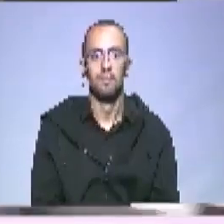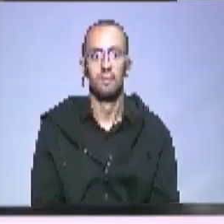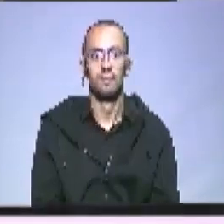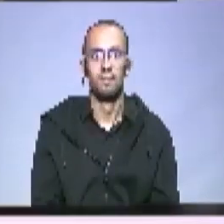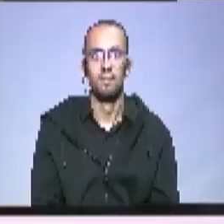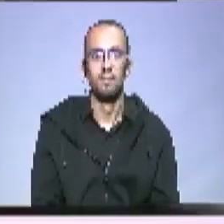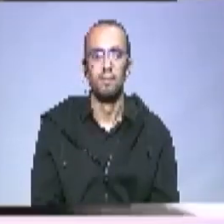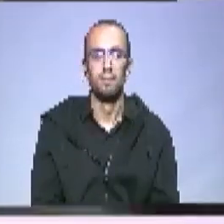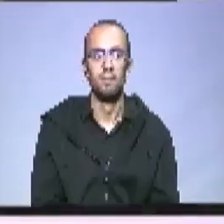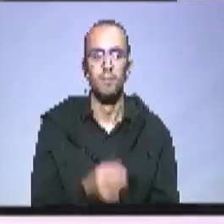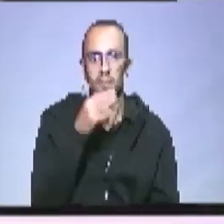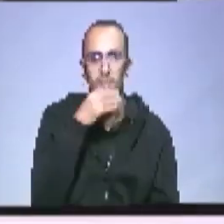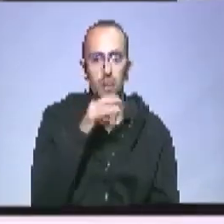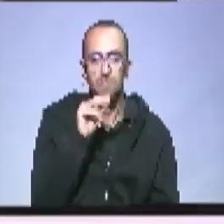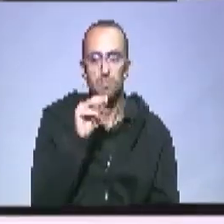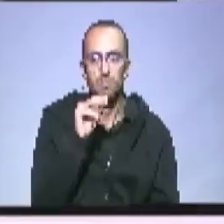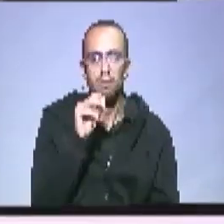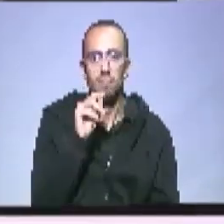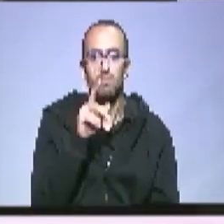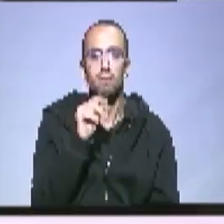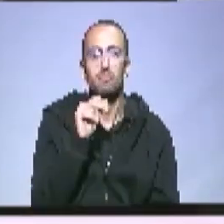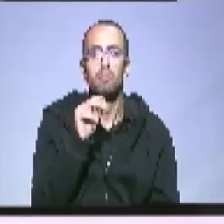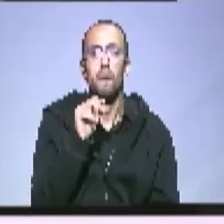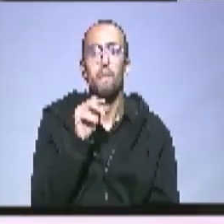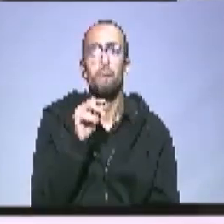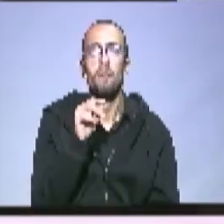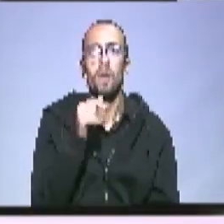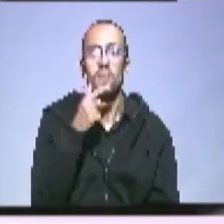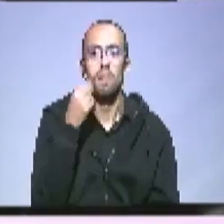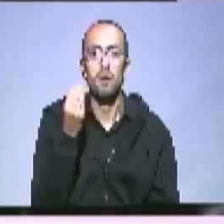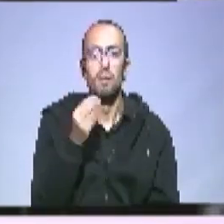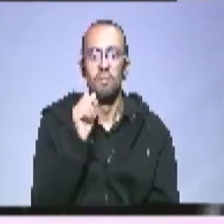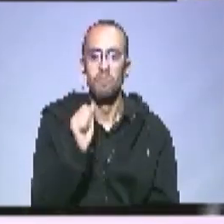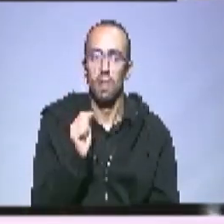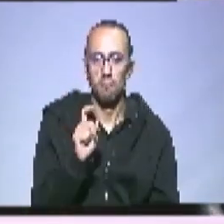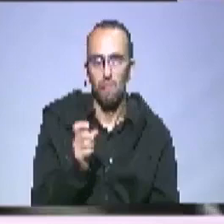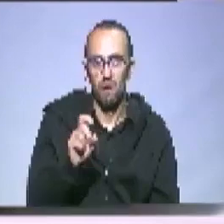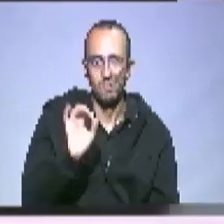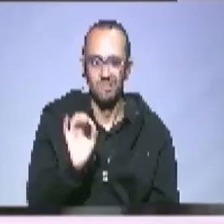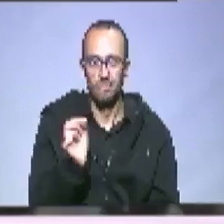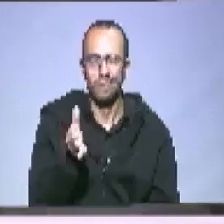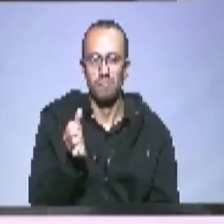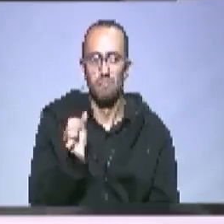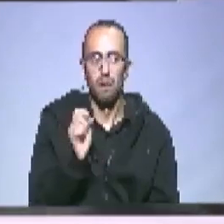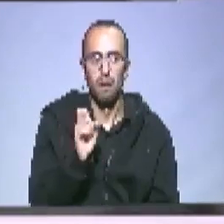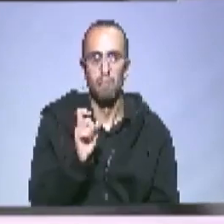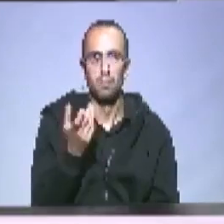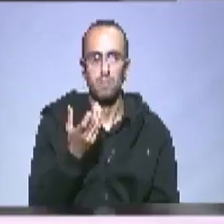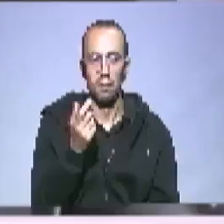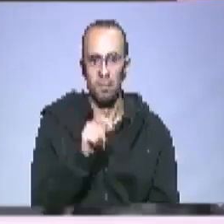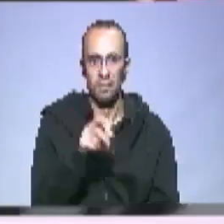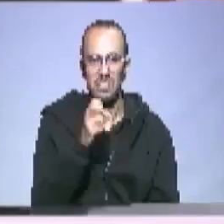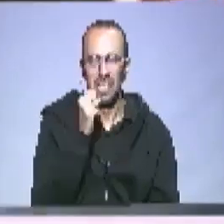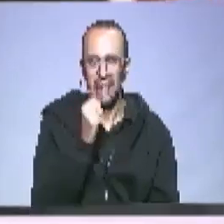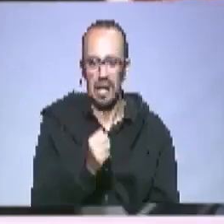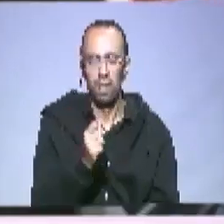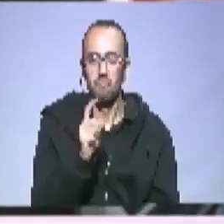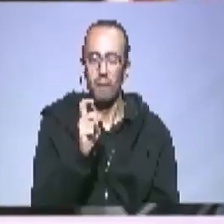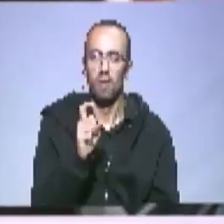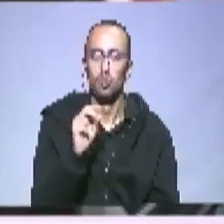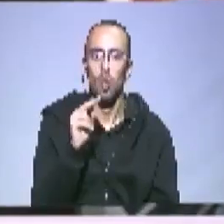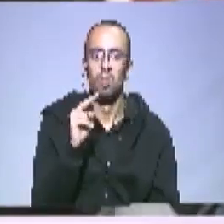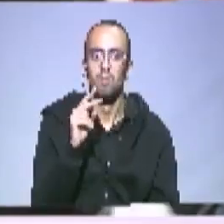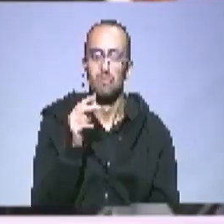بصي زي الملوخية التانية، بس هي طبعا محتاجة شوية مية صغيرين كده، هنديهم لها كده عشان نظبط القوام بتاعها.